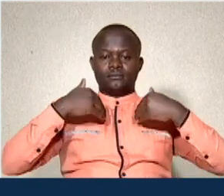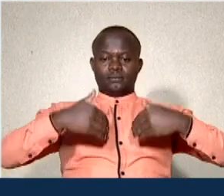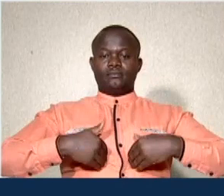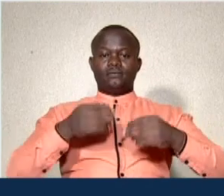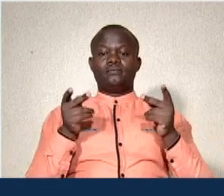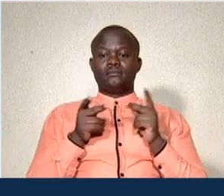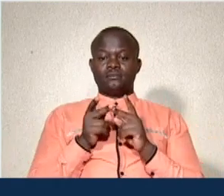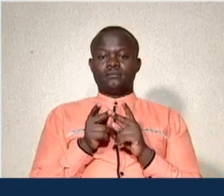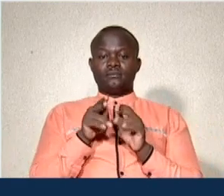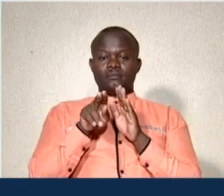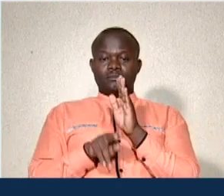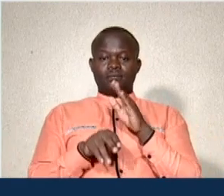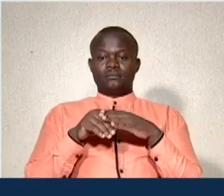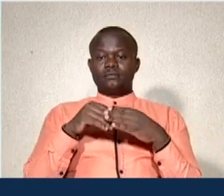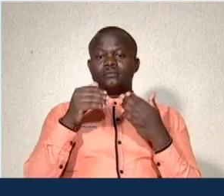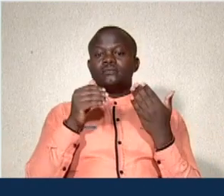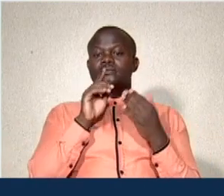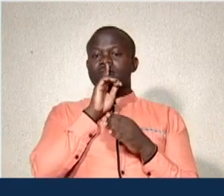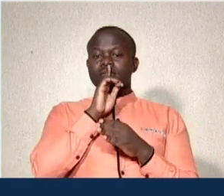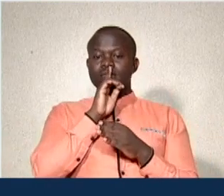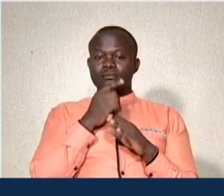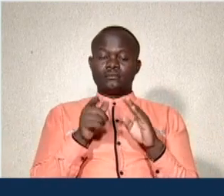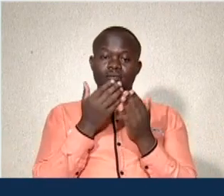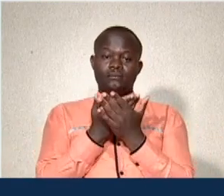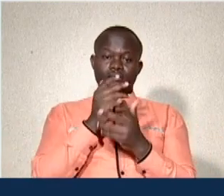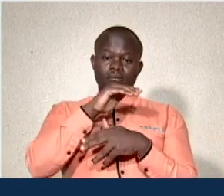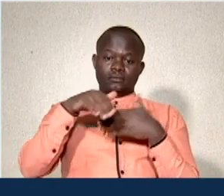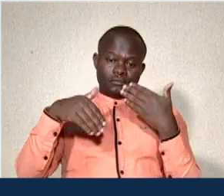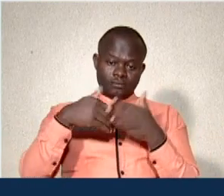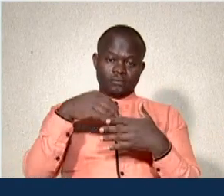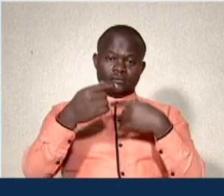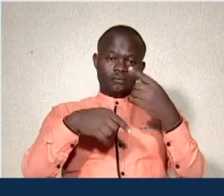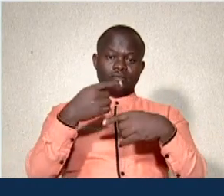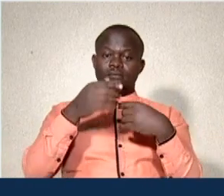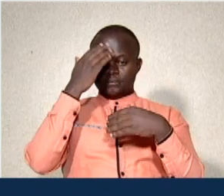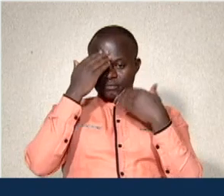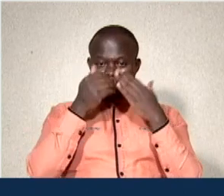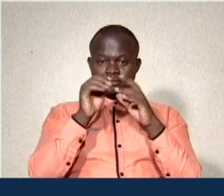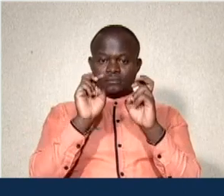aho yari yarashyinguwe bari barabihishe. Tukaba dusaba abantu rero ko bakomeza, kuko